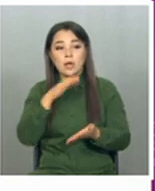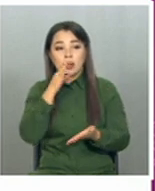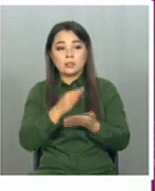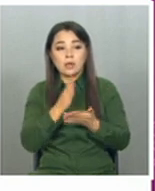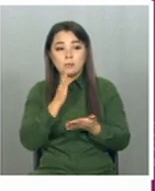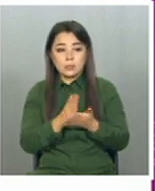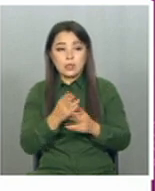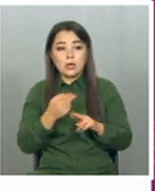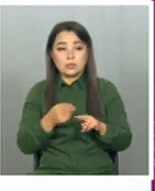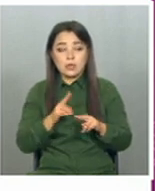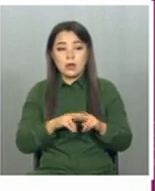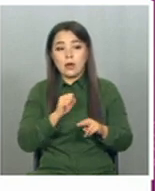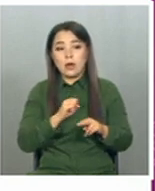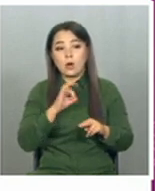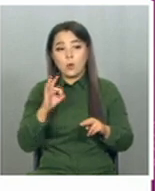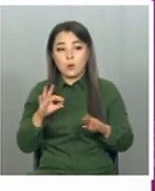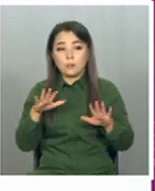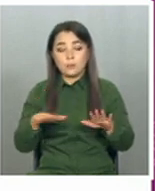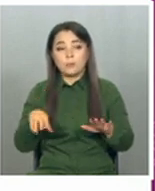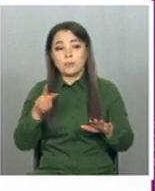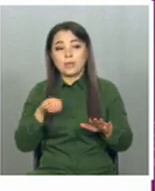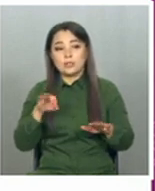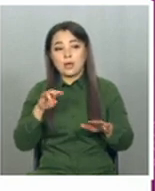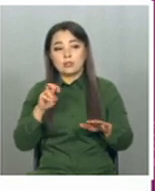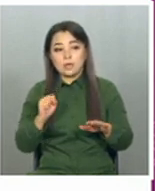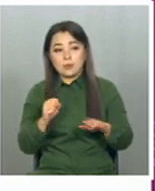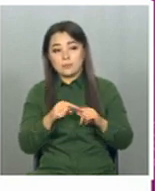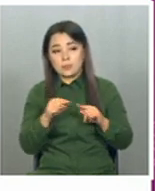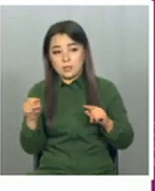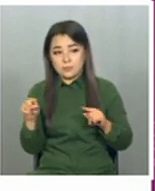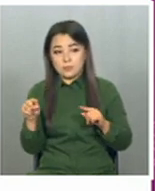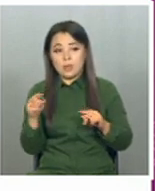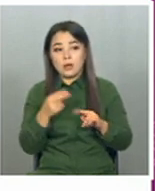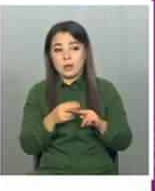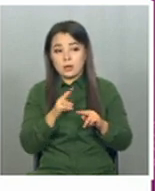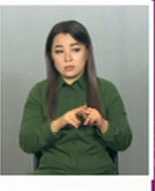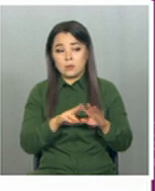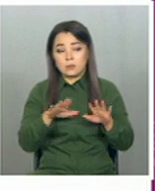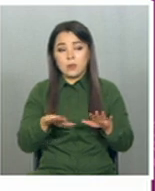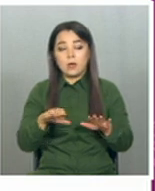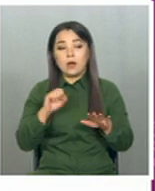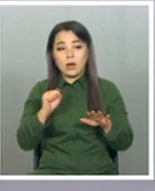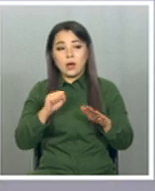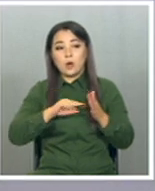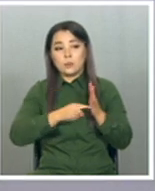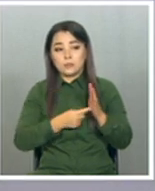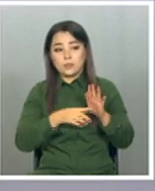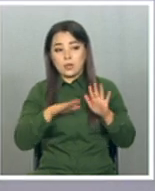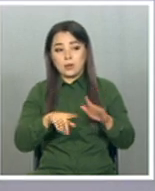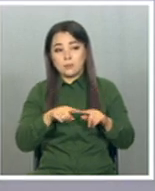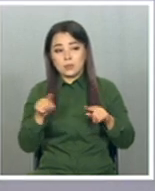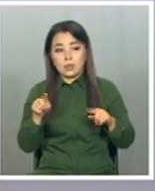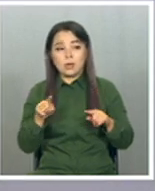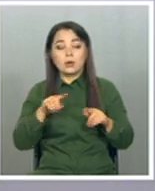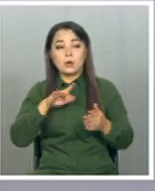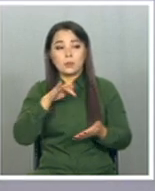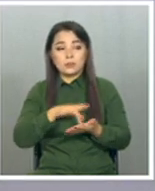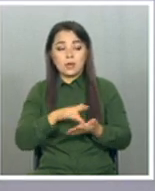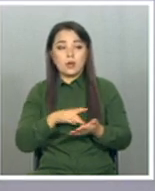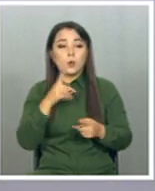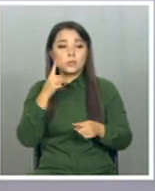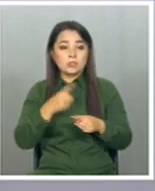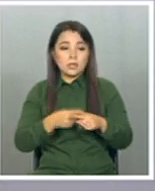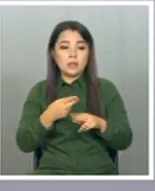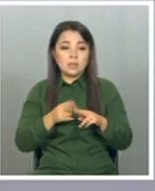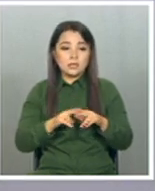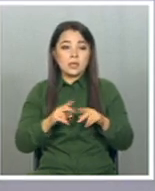Белгілі болса, онда АО бізде медиана болады. Солай ғой, яғни А төбесімен БЦ қабырғасының ортасын қосатын